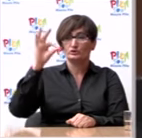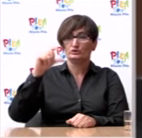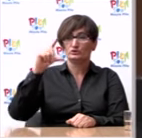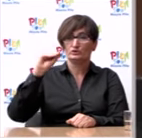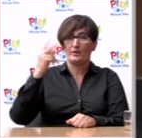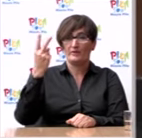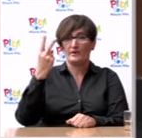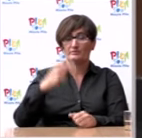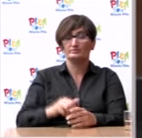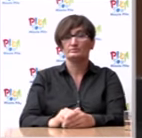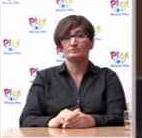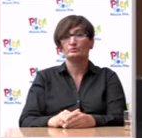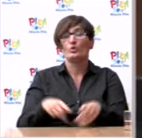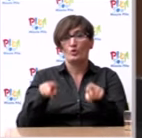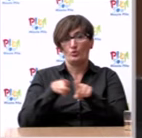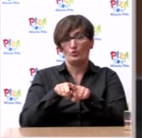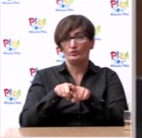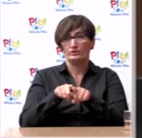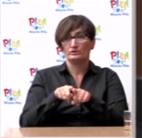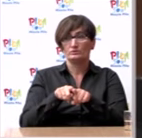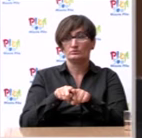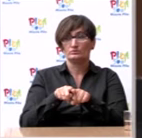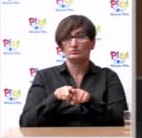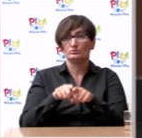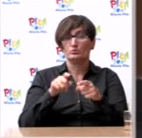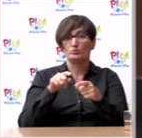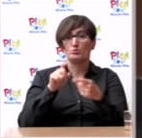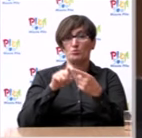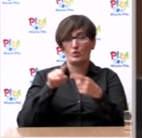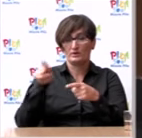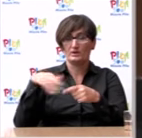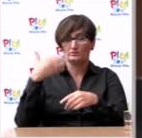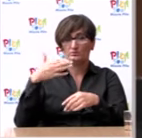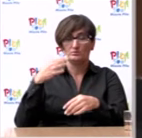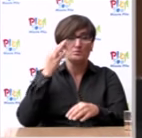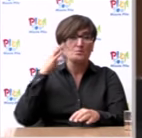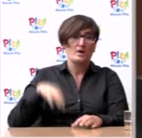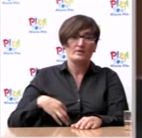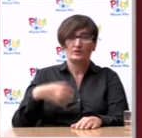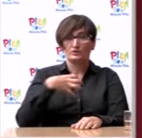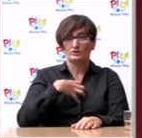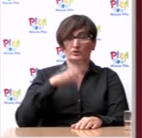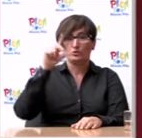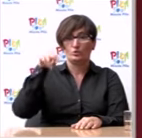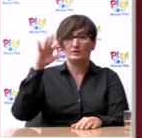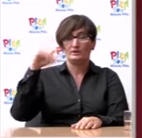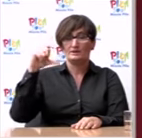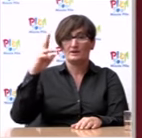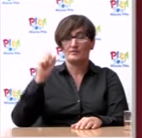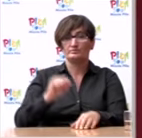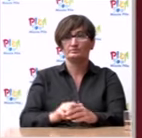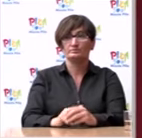Druk numer 180. Także i tym razem punkt ten zreferuje pani dyrektor Iwona Wojtecka.